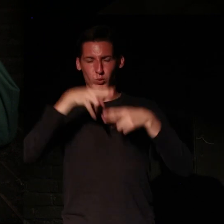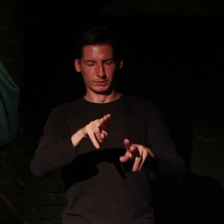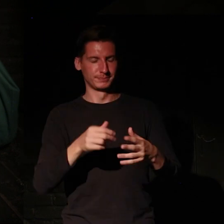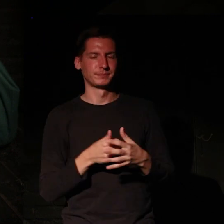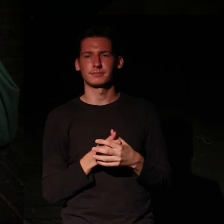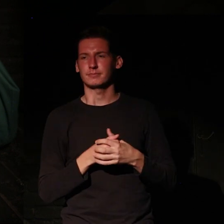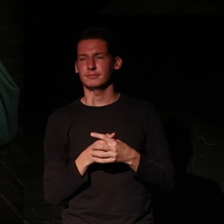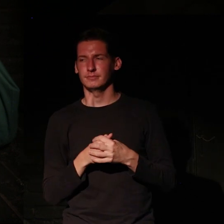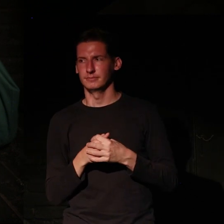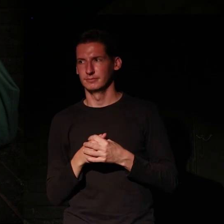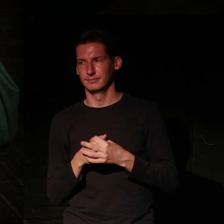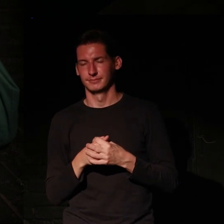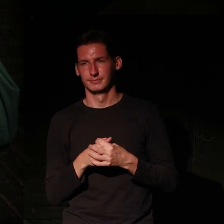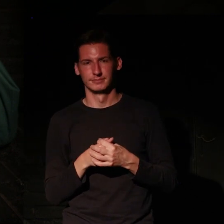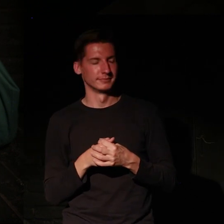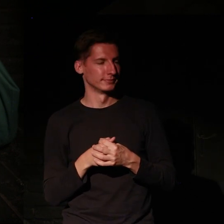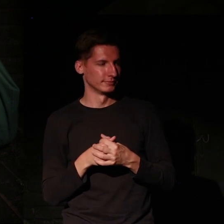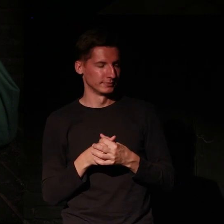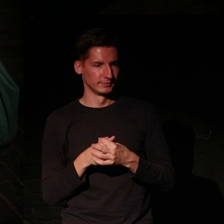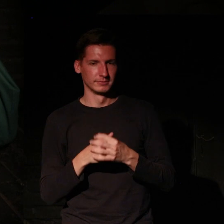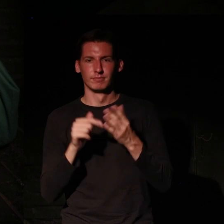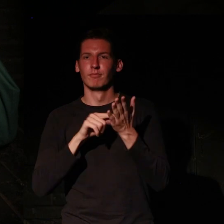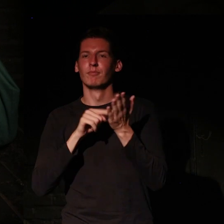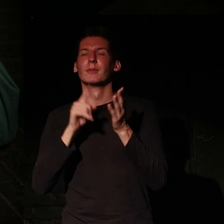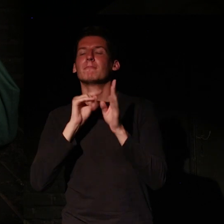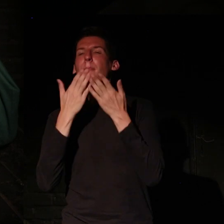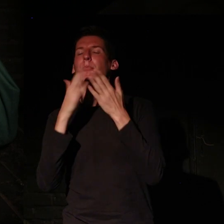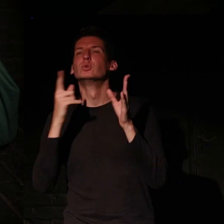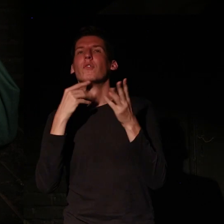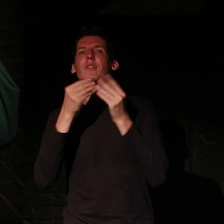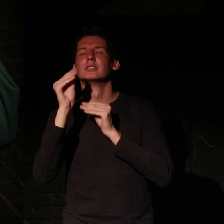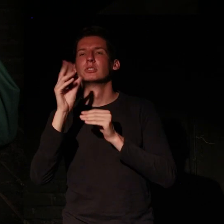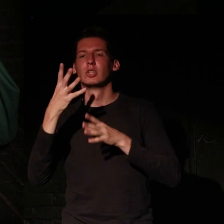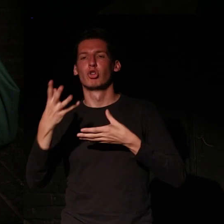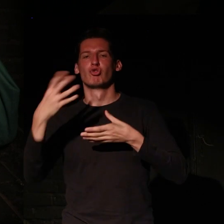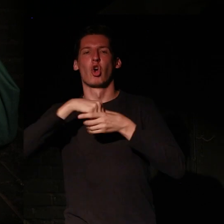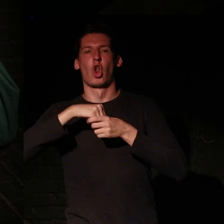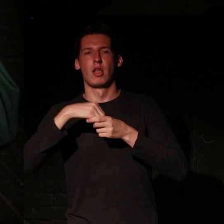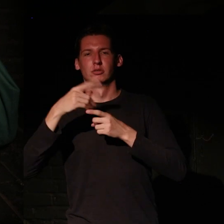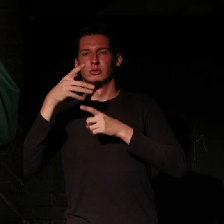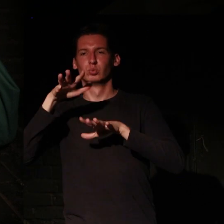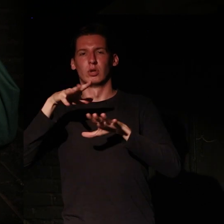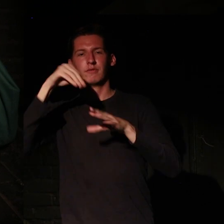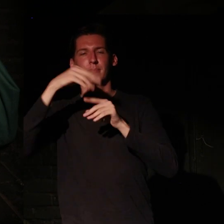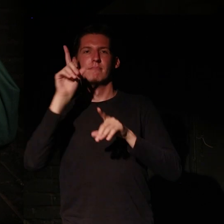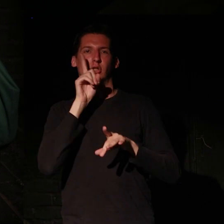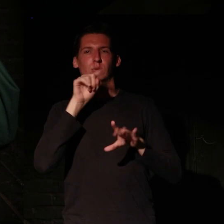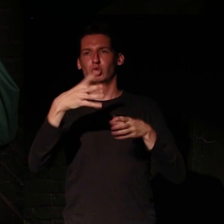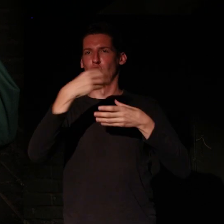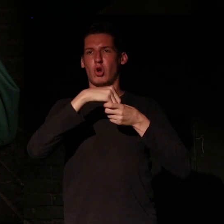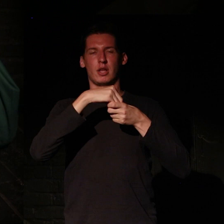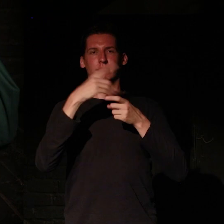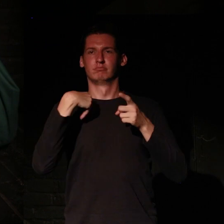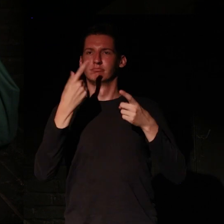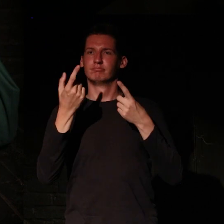tak eksponują rolę mężczyzn, ale to jest oczywiście prawda, że